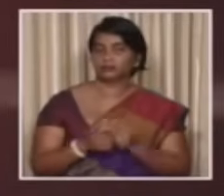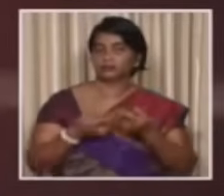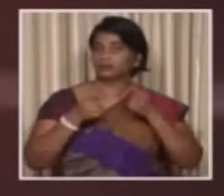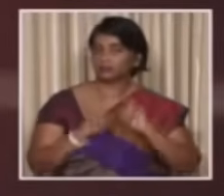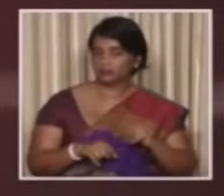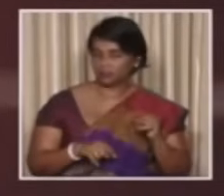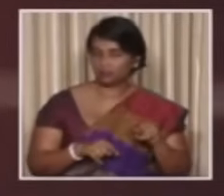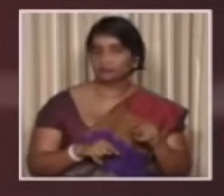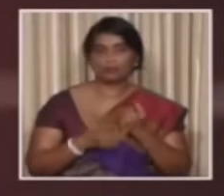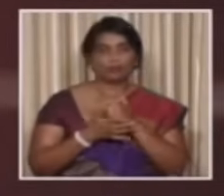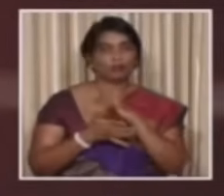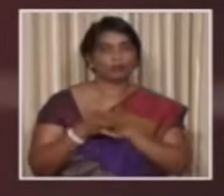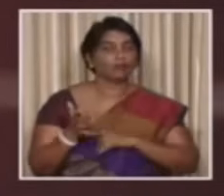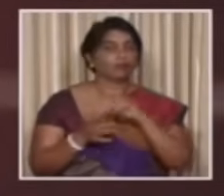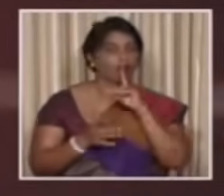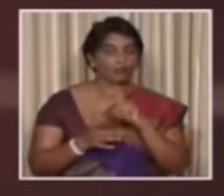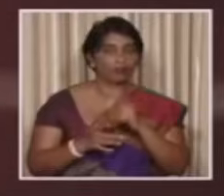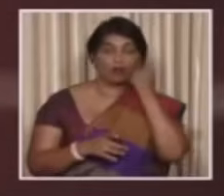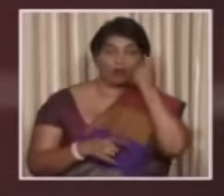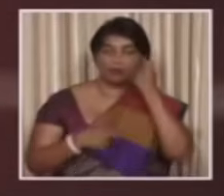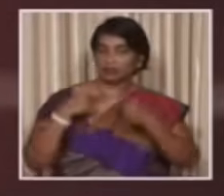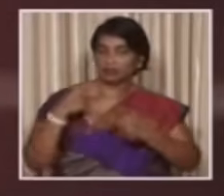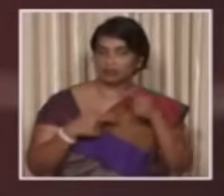ඊළඟට ලිපියක් පළ කරනවා. මතවාද